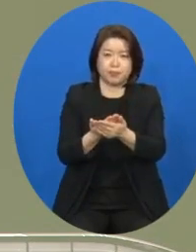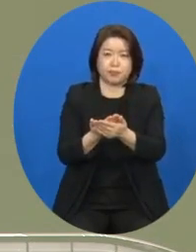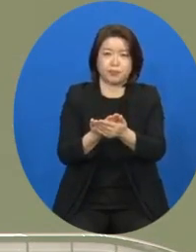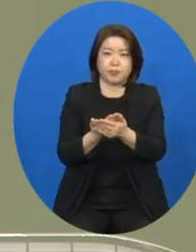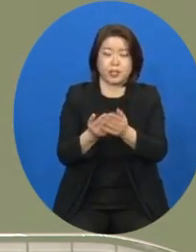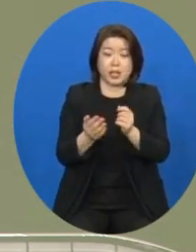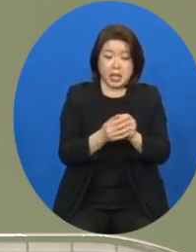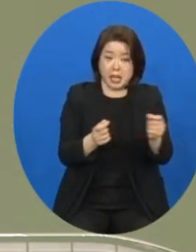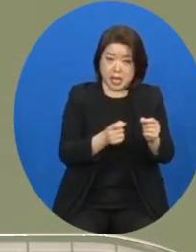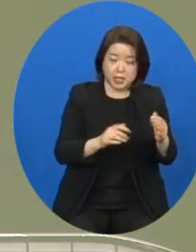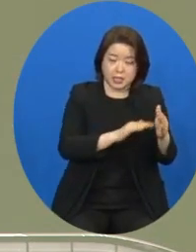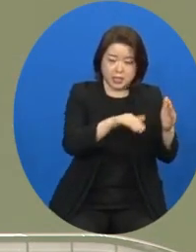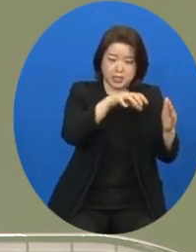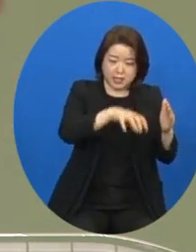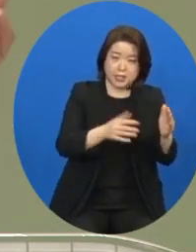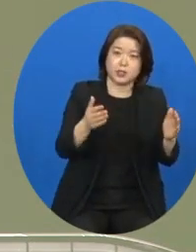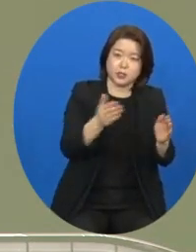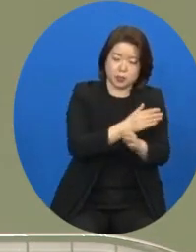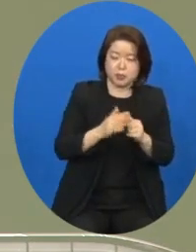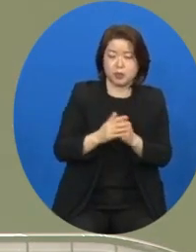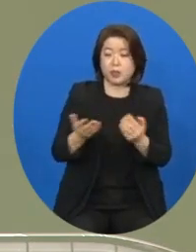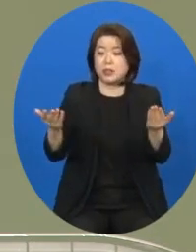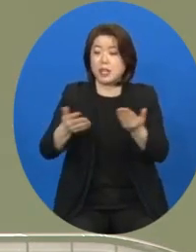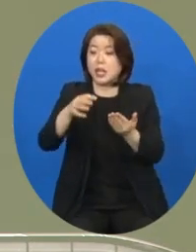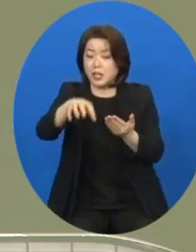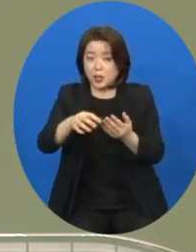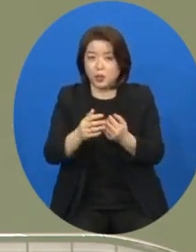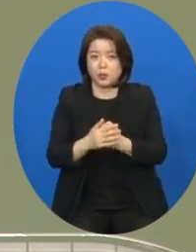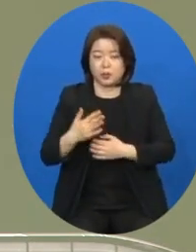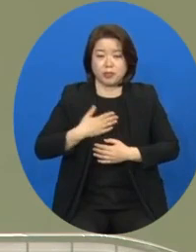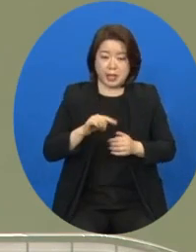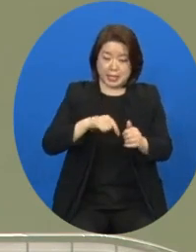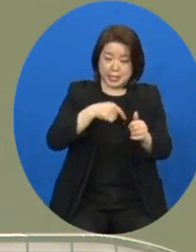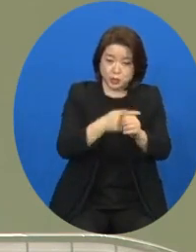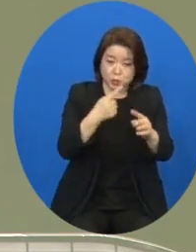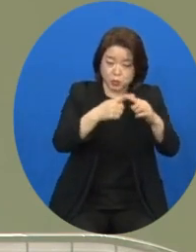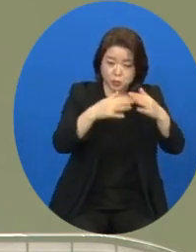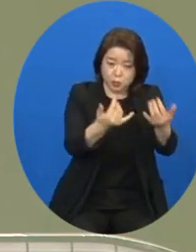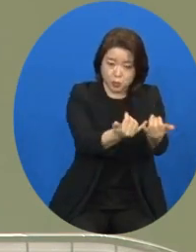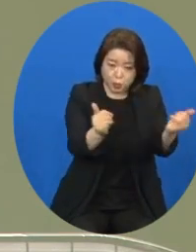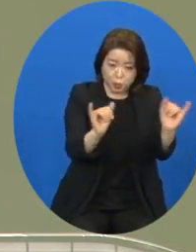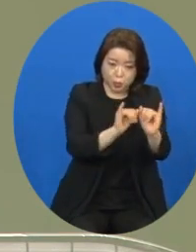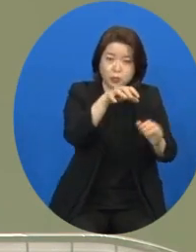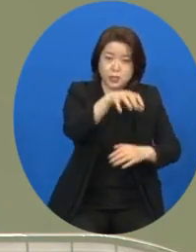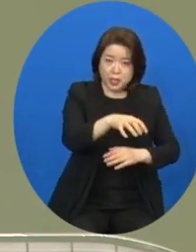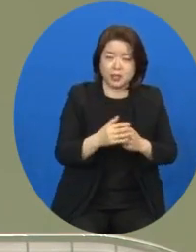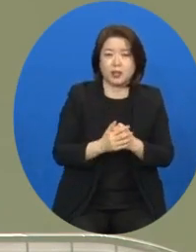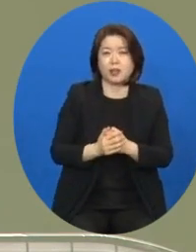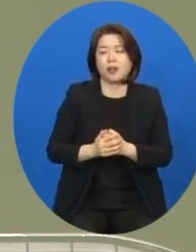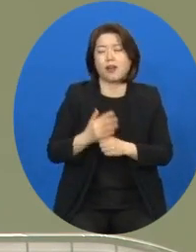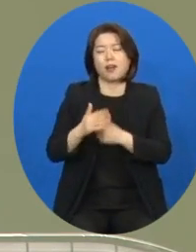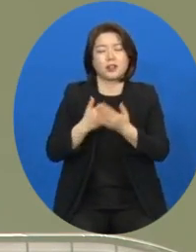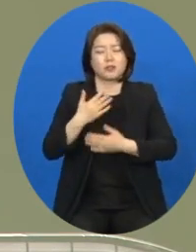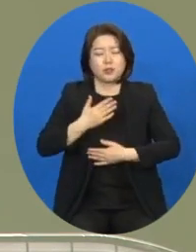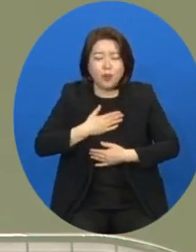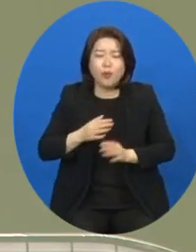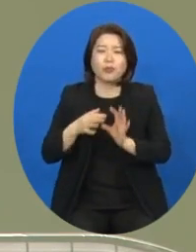있는 가정에서부터 내 일터에, 내가 소속된 교회 공동체 안에 하나님 저를